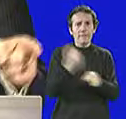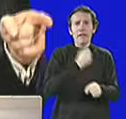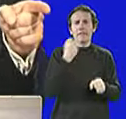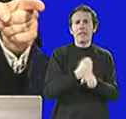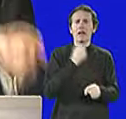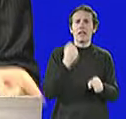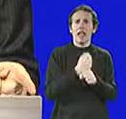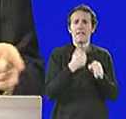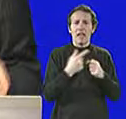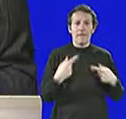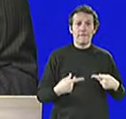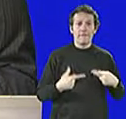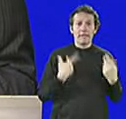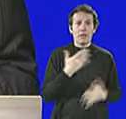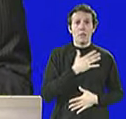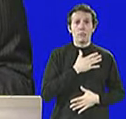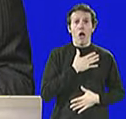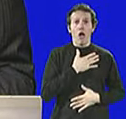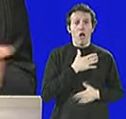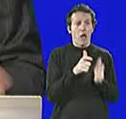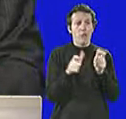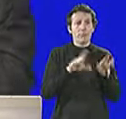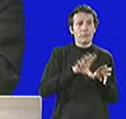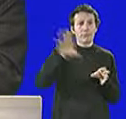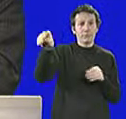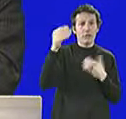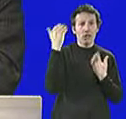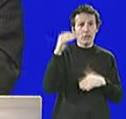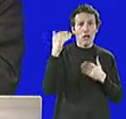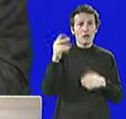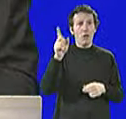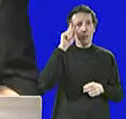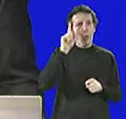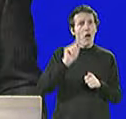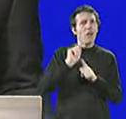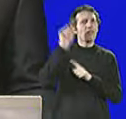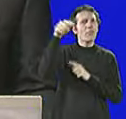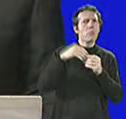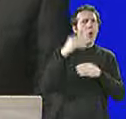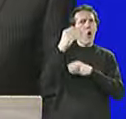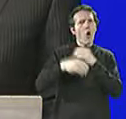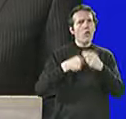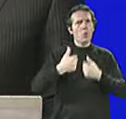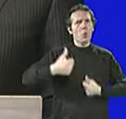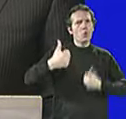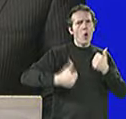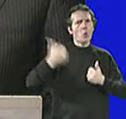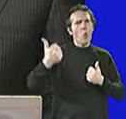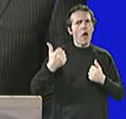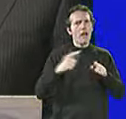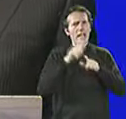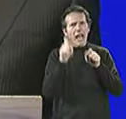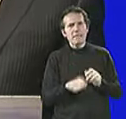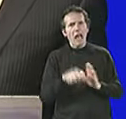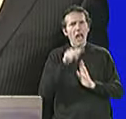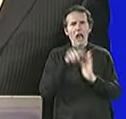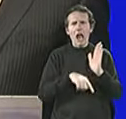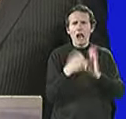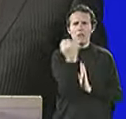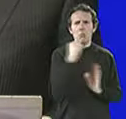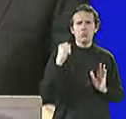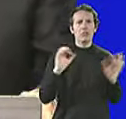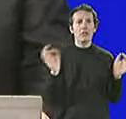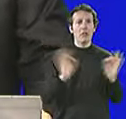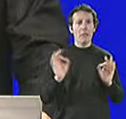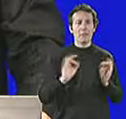qui vit dans la hantise de la délocalisation, parce qu'à l'autre bout du monde, un concurrent ne respecte aucune règle,